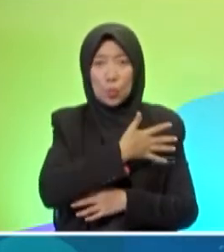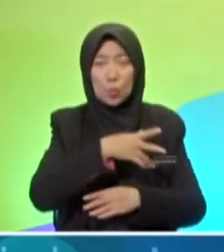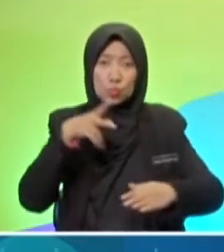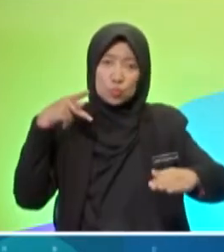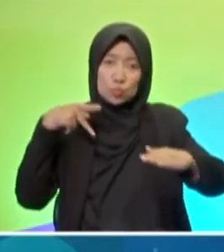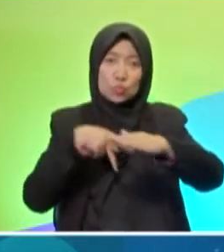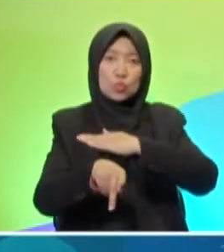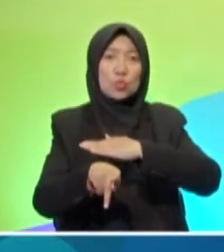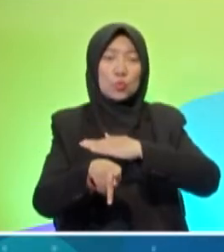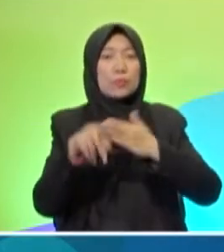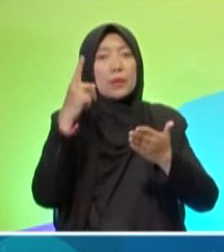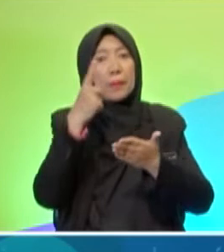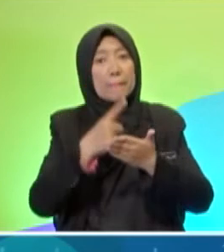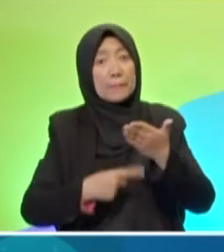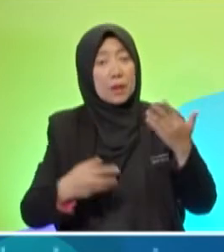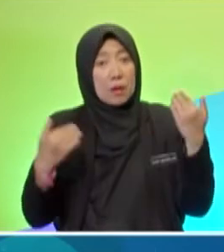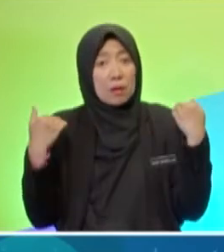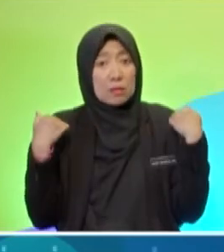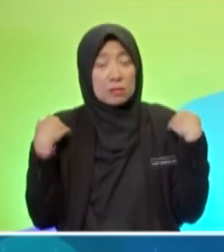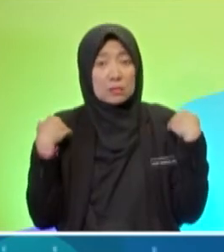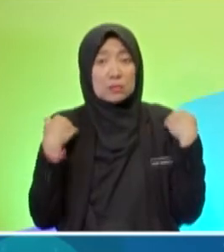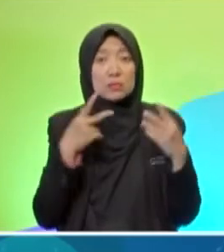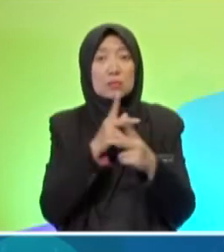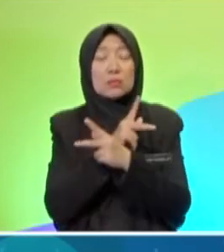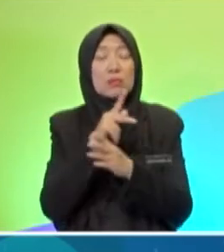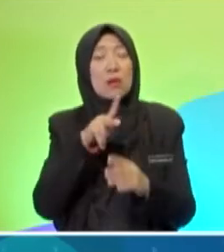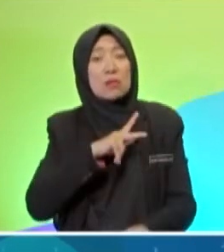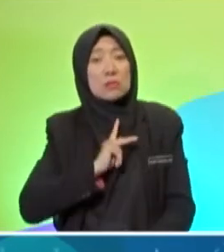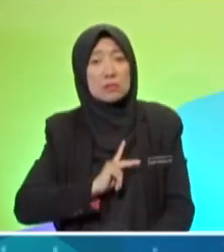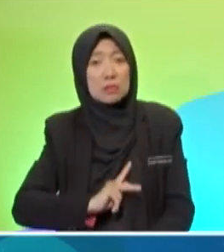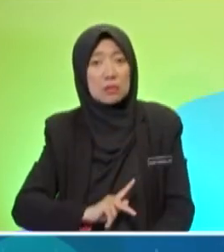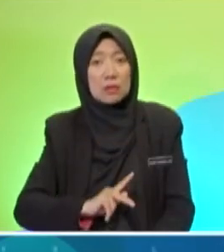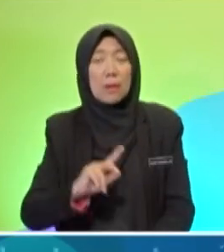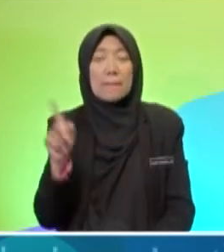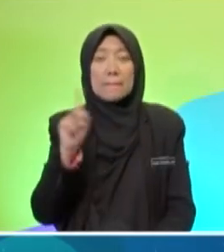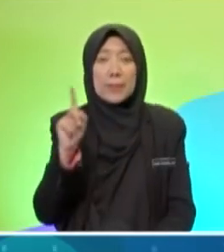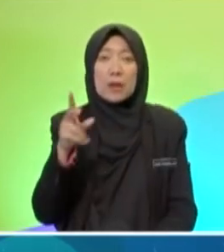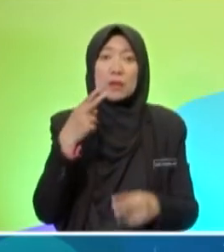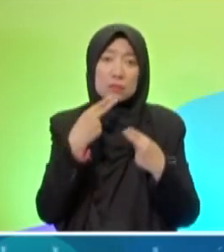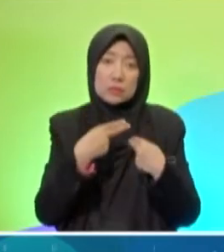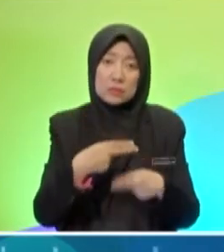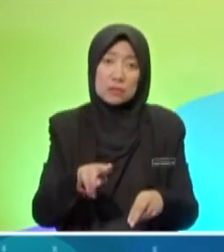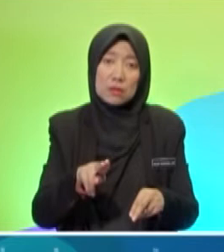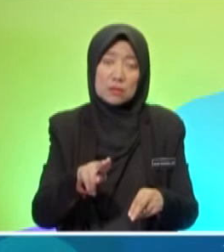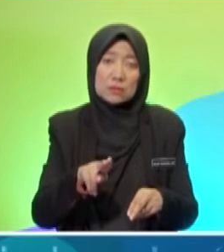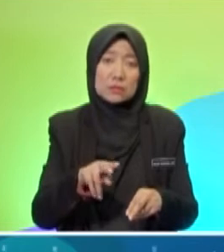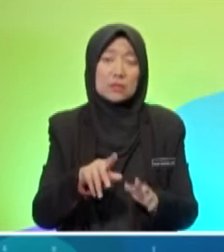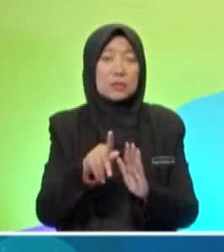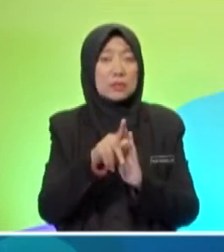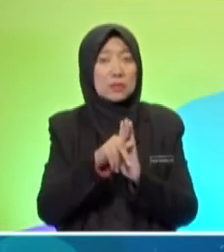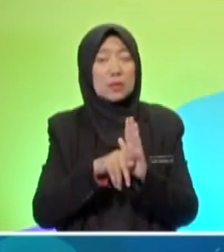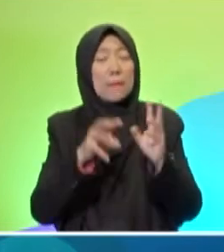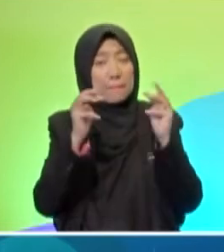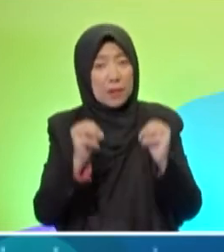tanpa adanya belajar kasihan kemana hilangnya perikemanusiaan